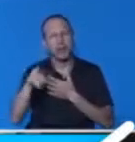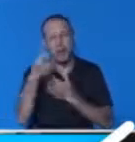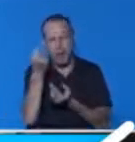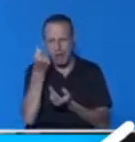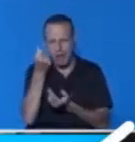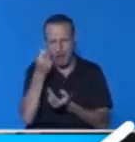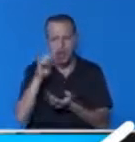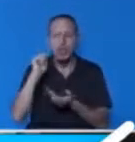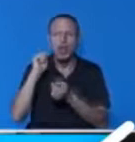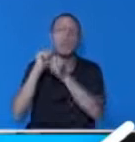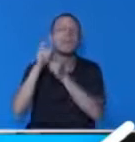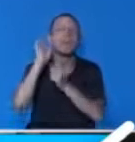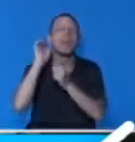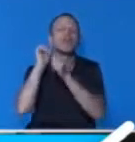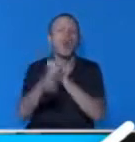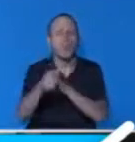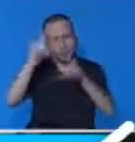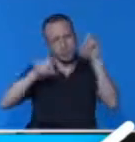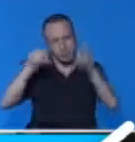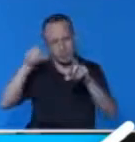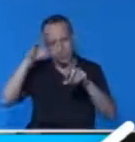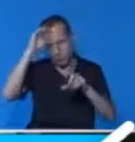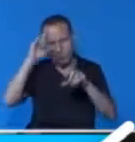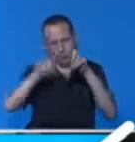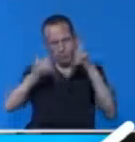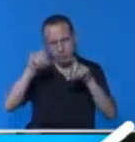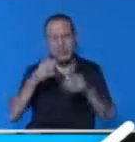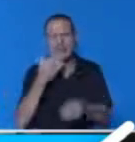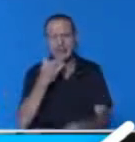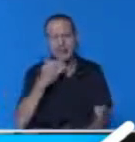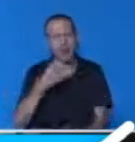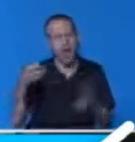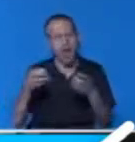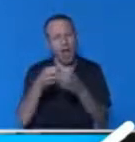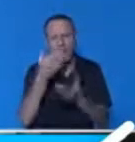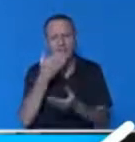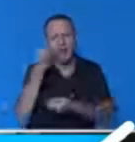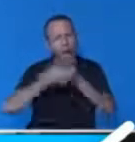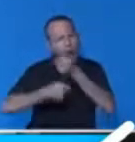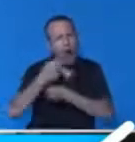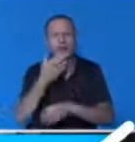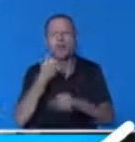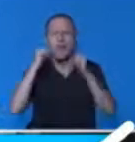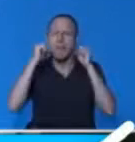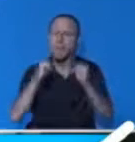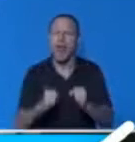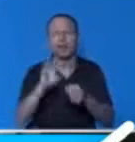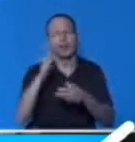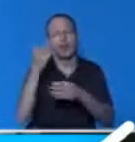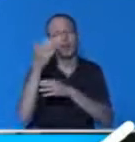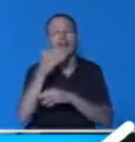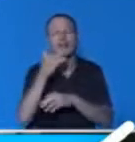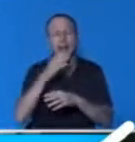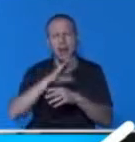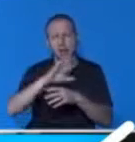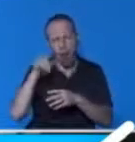והמחיר שמשלמות אזרחיות ואזרחי ישראל, שמשלמת החברה הישראלית, הכלכלה הישראלית, הביטחון של מדינת ישראל, כל